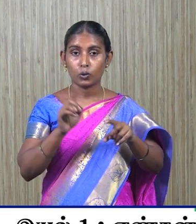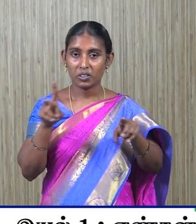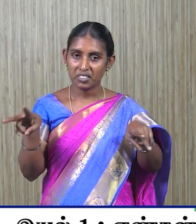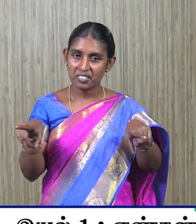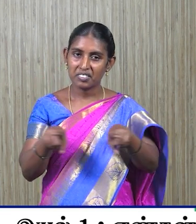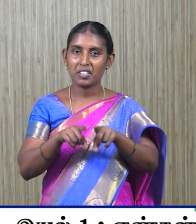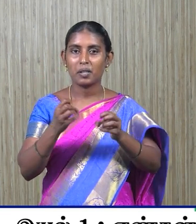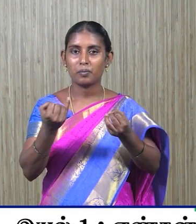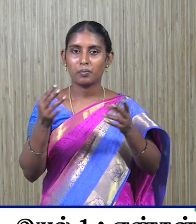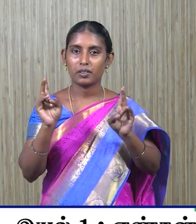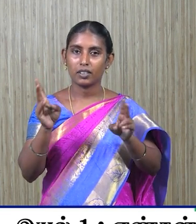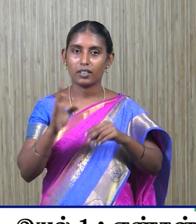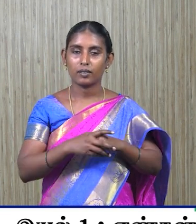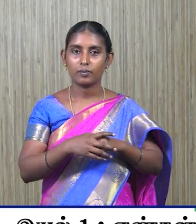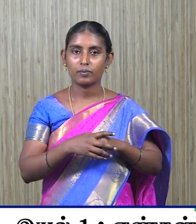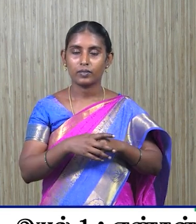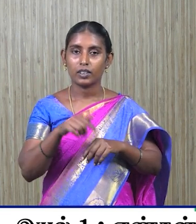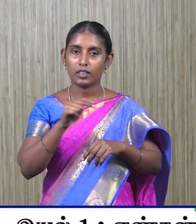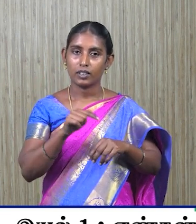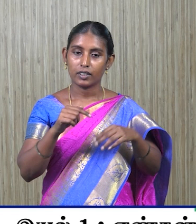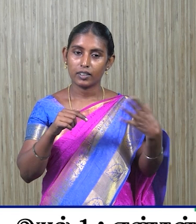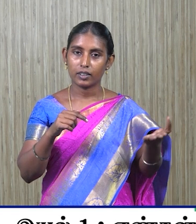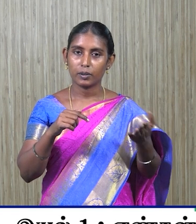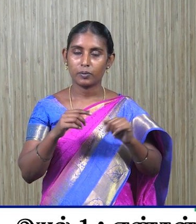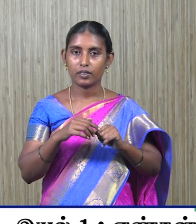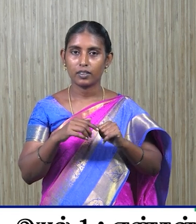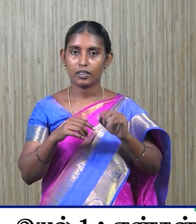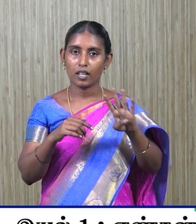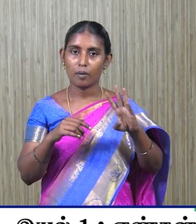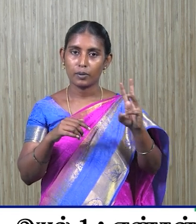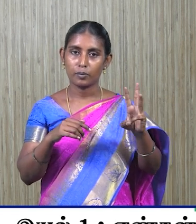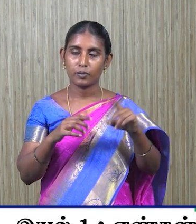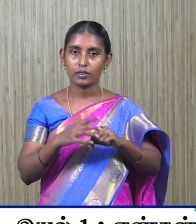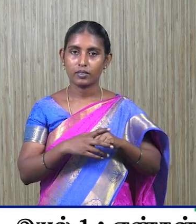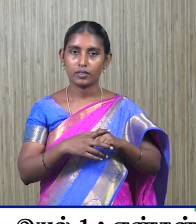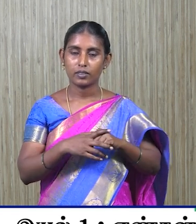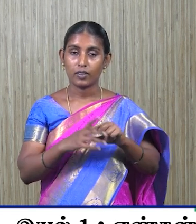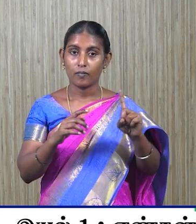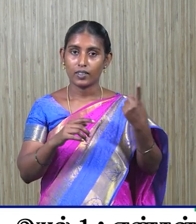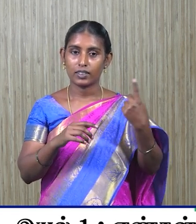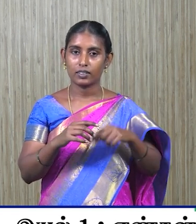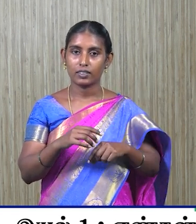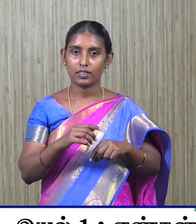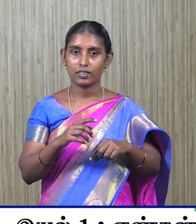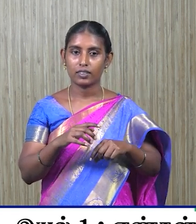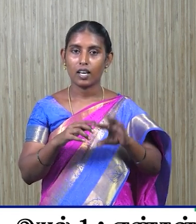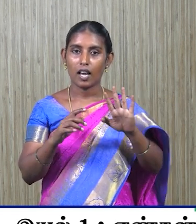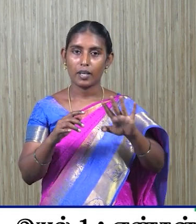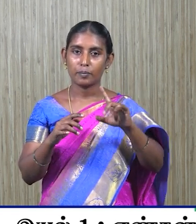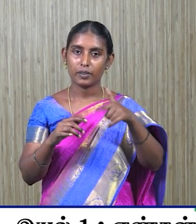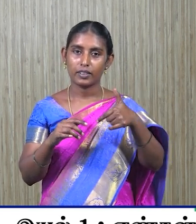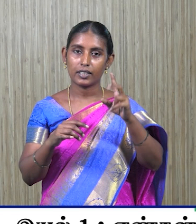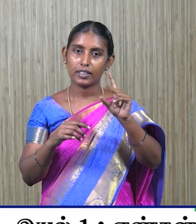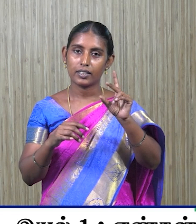எண்கள் தான் இடம்பெற்றுள்ளது. இந்த புறம் இடதுபுறம் 43 என்ற எண் முதலிலும் 57 என்ற